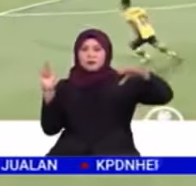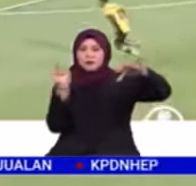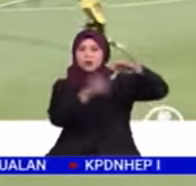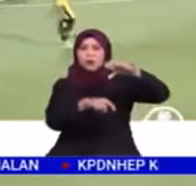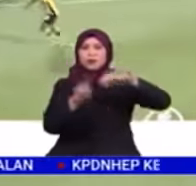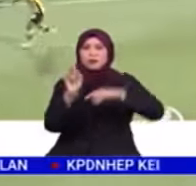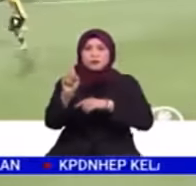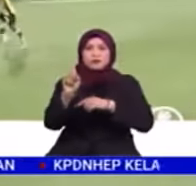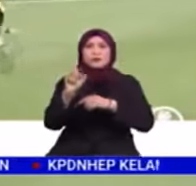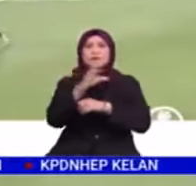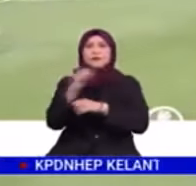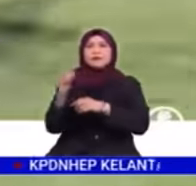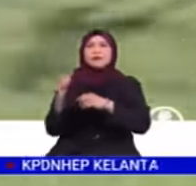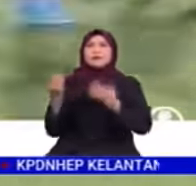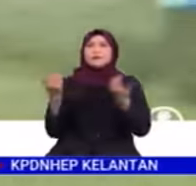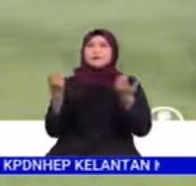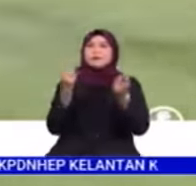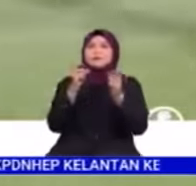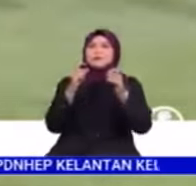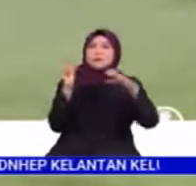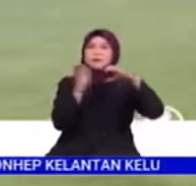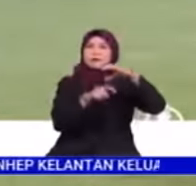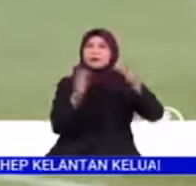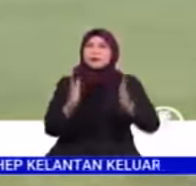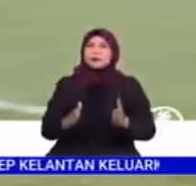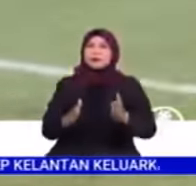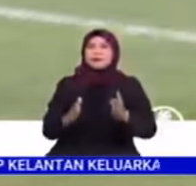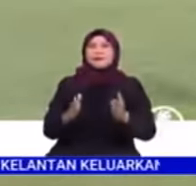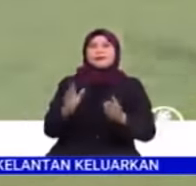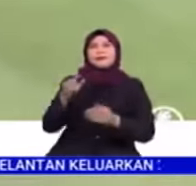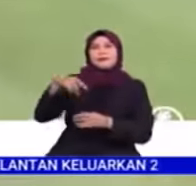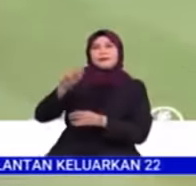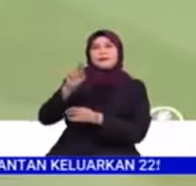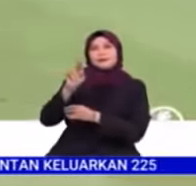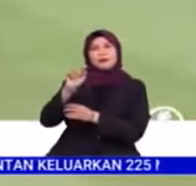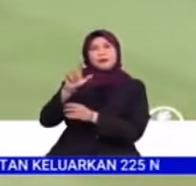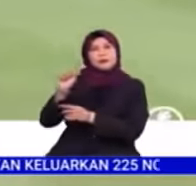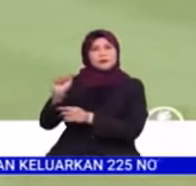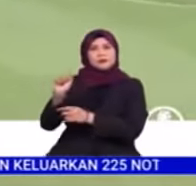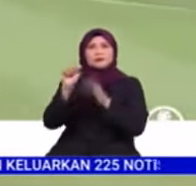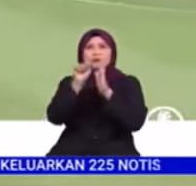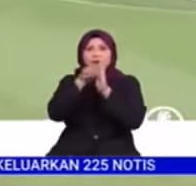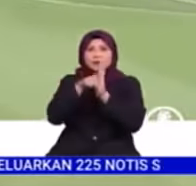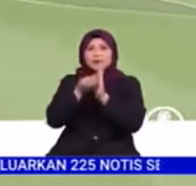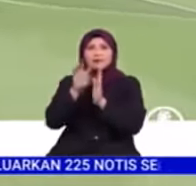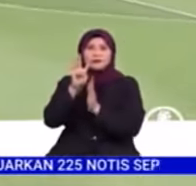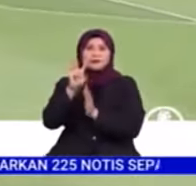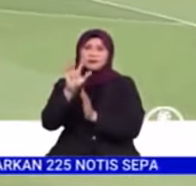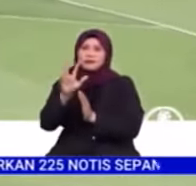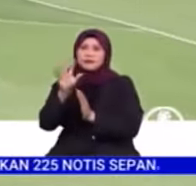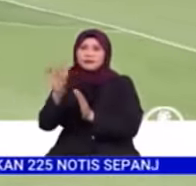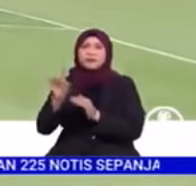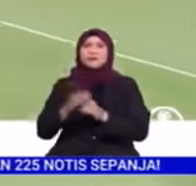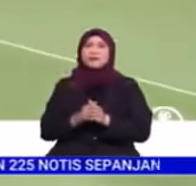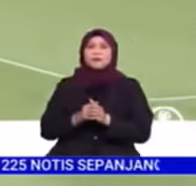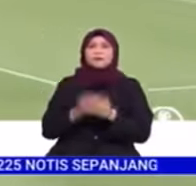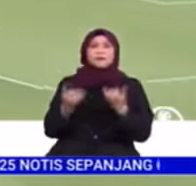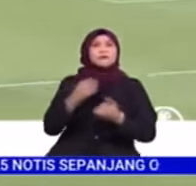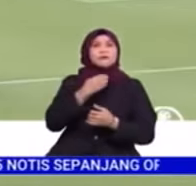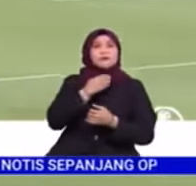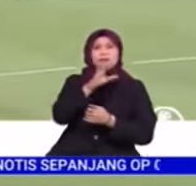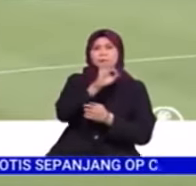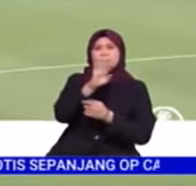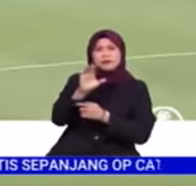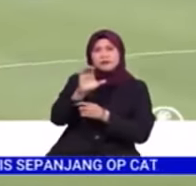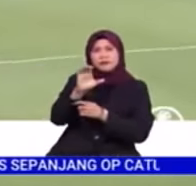perlawanannya terus si penyerang naturalisasi kebangsaannya your media Paula pada menit ke-58 Bagaimana bondong nasib rfc